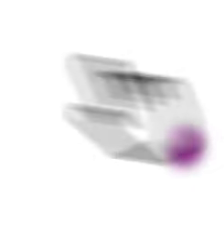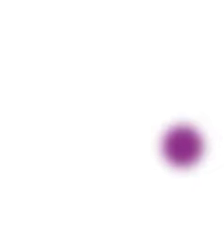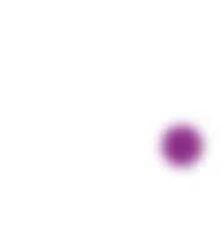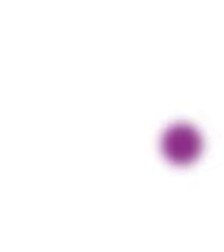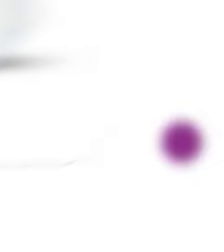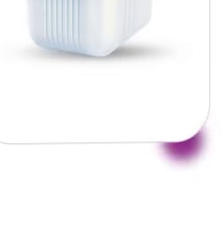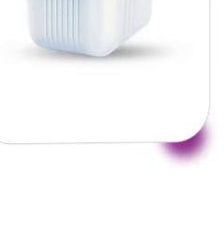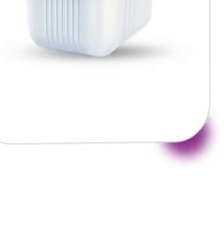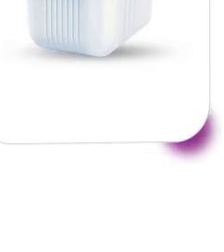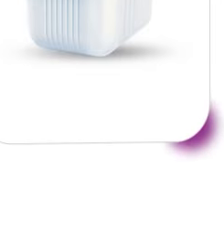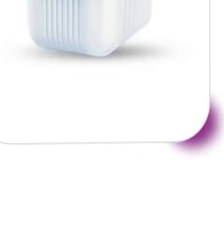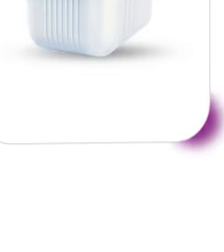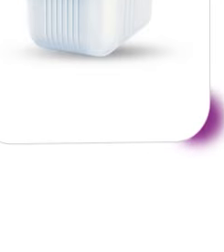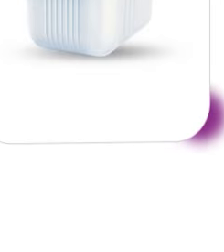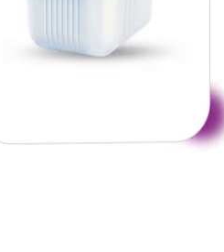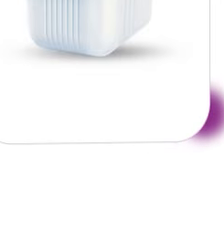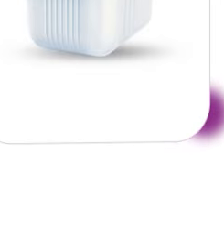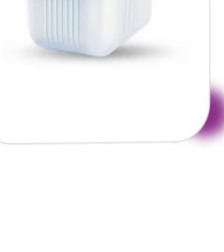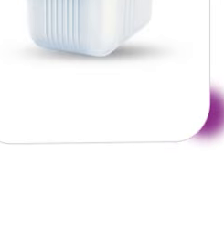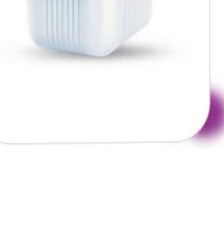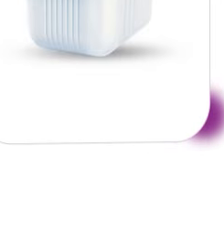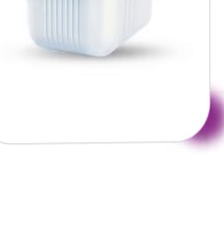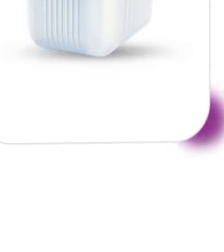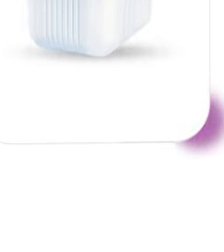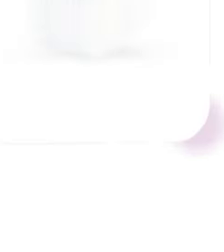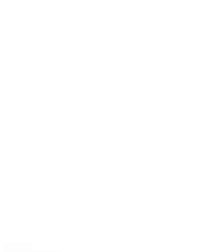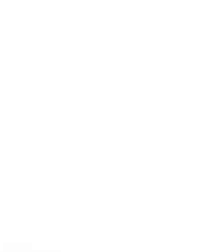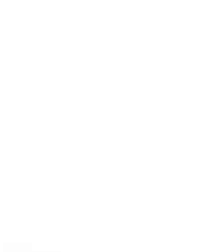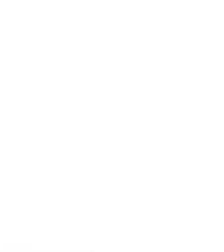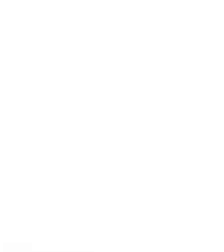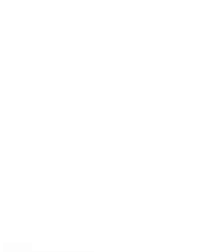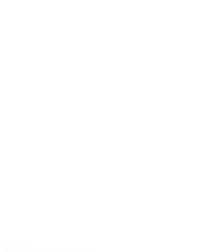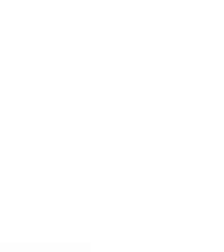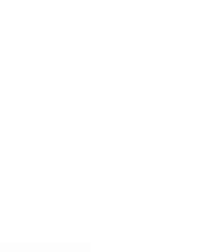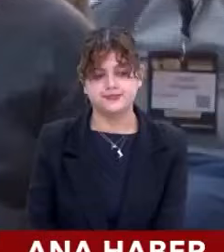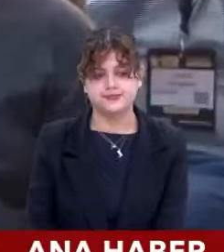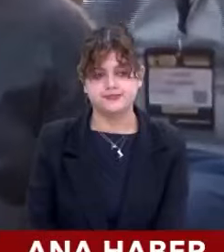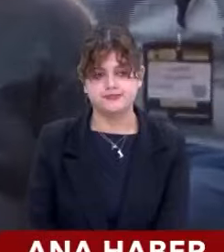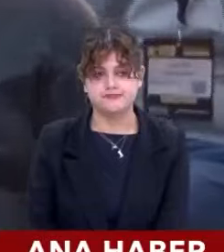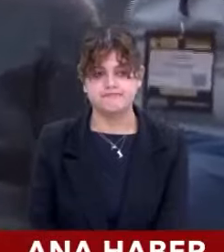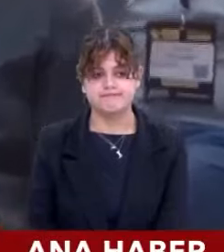Türkiye'de ilk senetle taksitli alışveriş dev.com